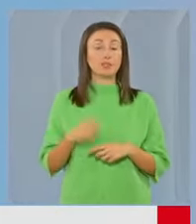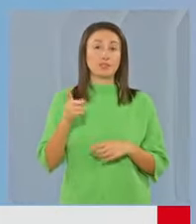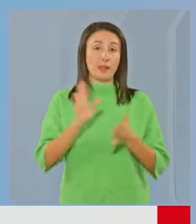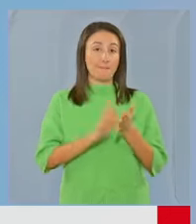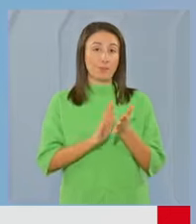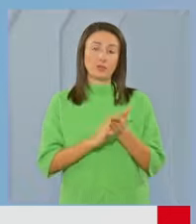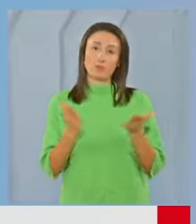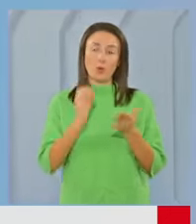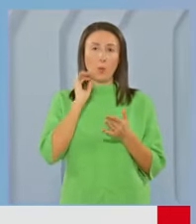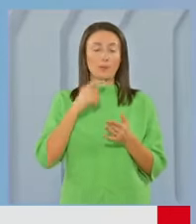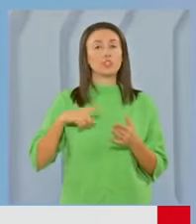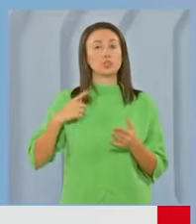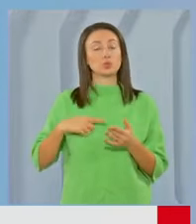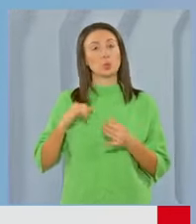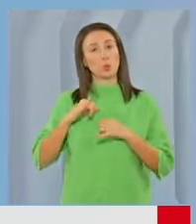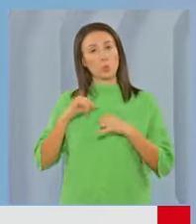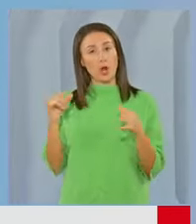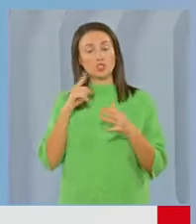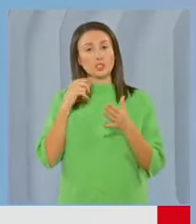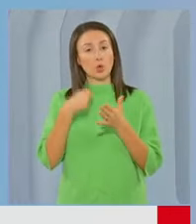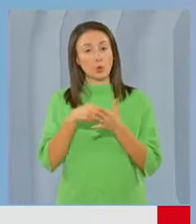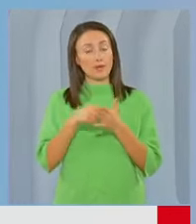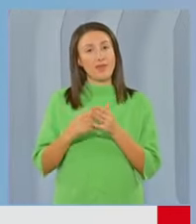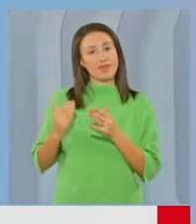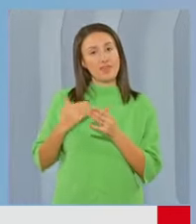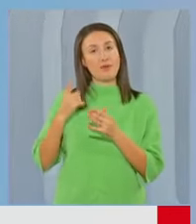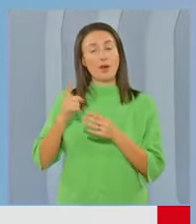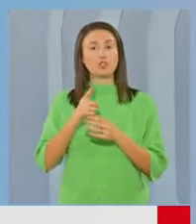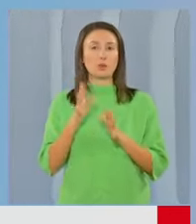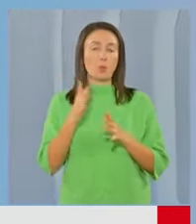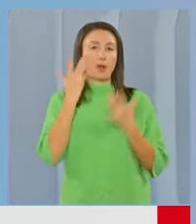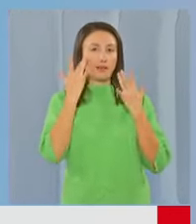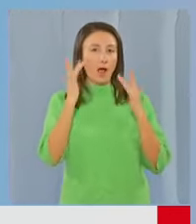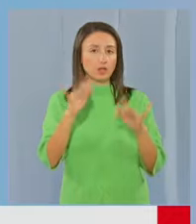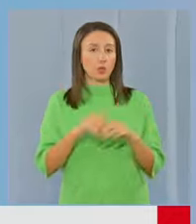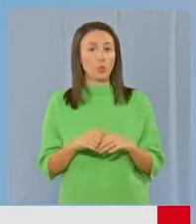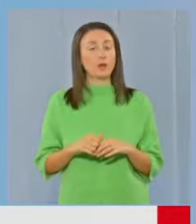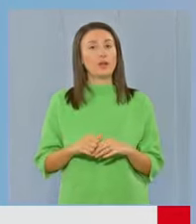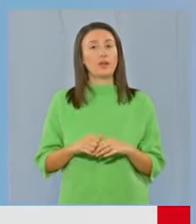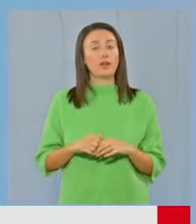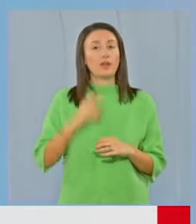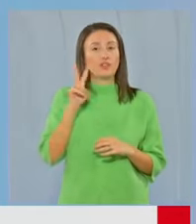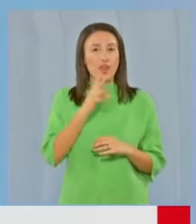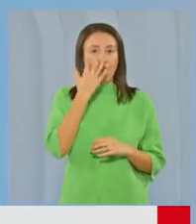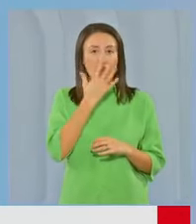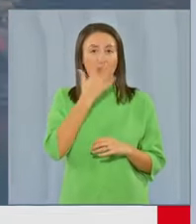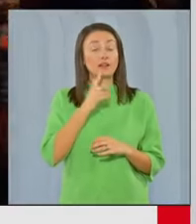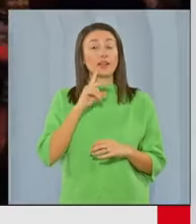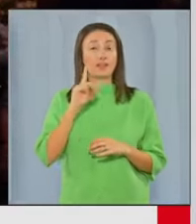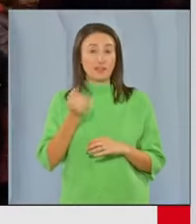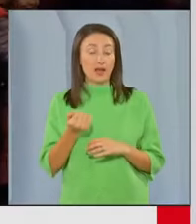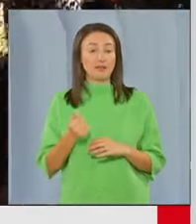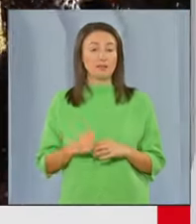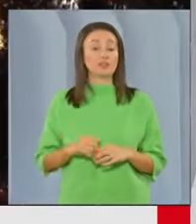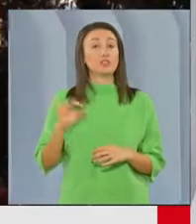și motivul pentru pentru care oamenii sunt Determinați să cumpere devreme aceste poate cadouri Apropo de Black Friday Da nu